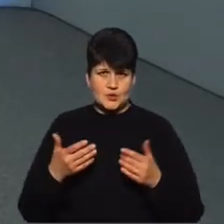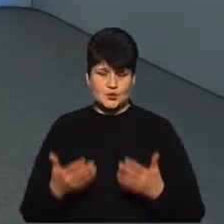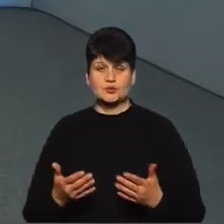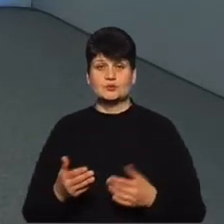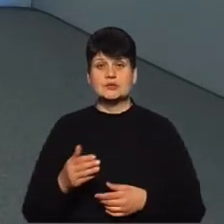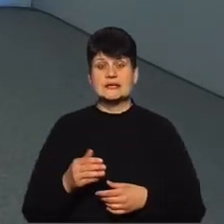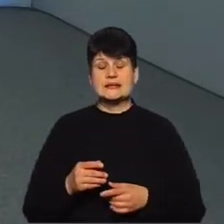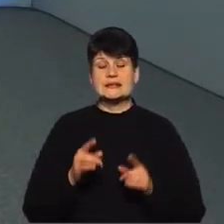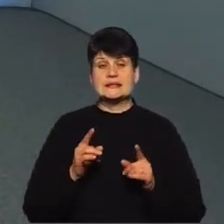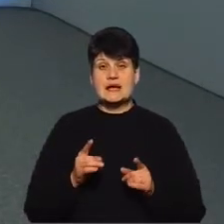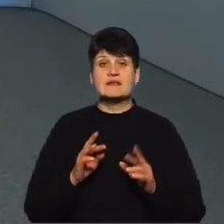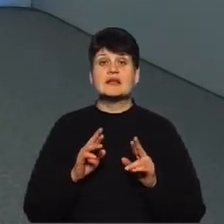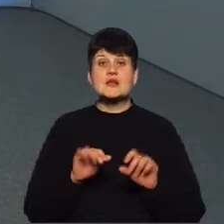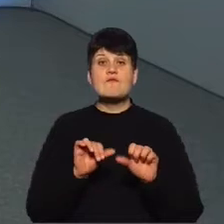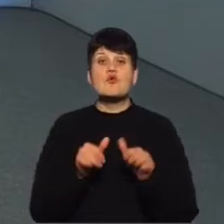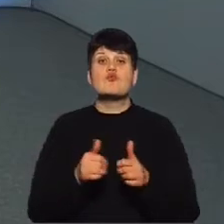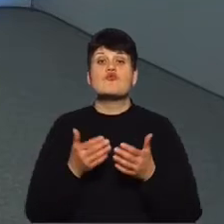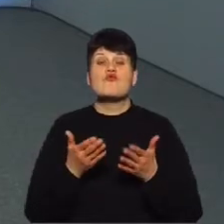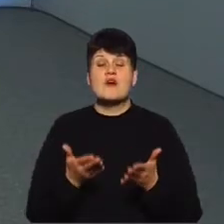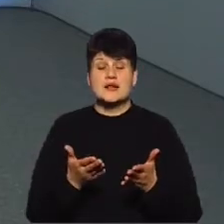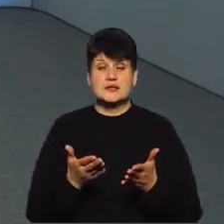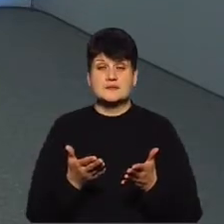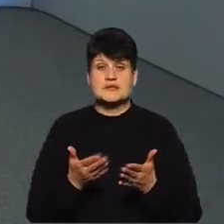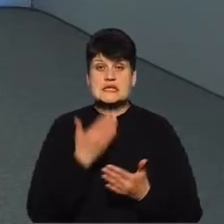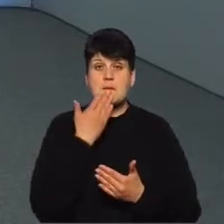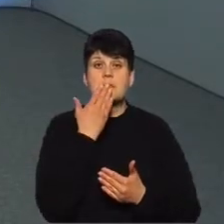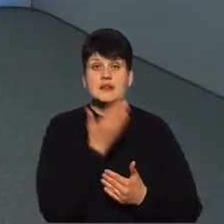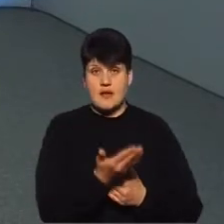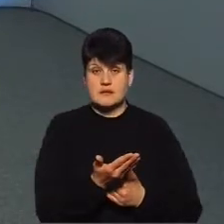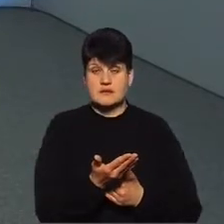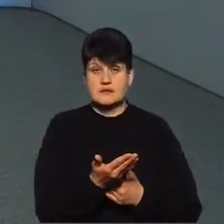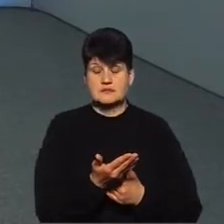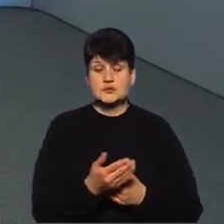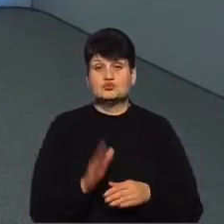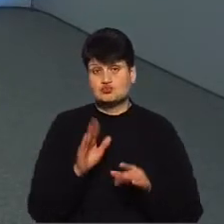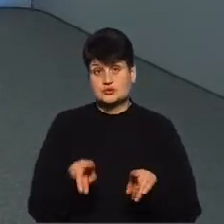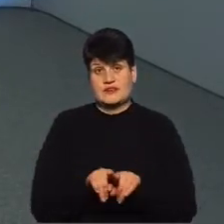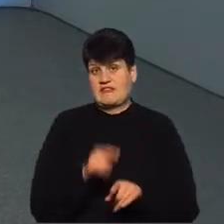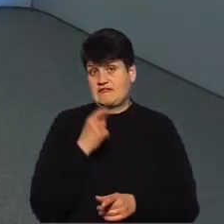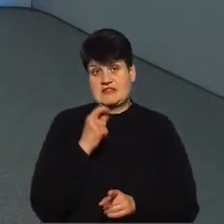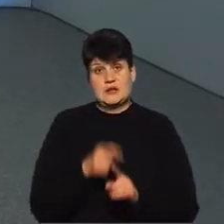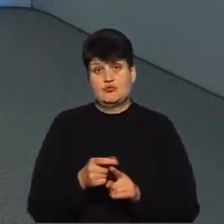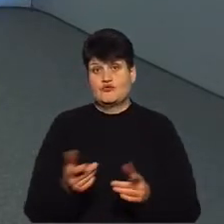як сформулювати саме запитання, така буде і відповідь.